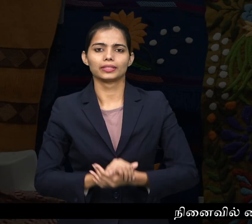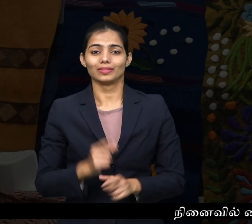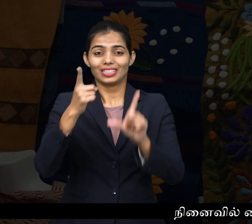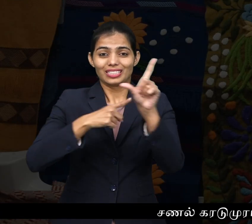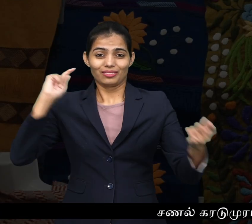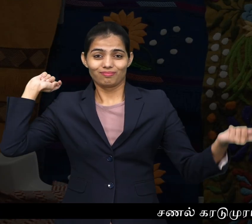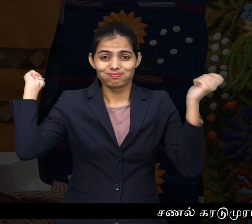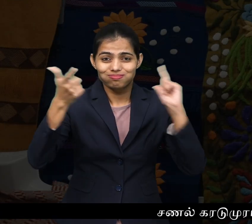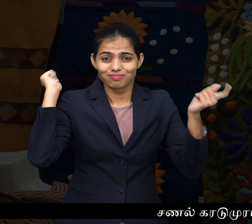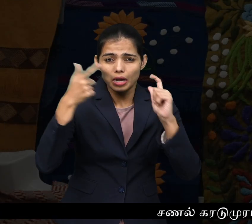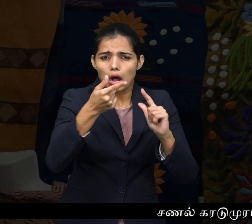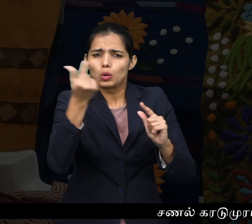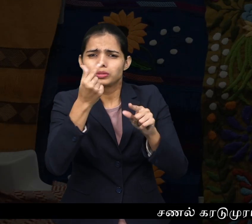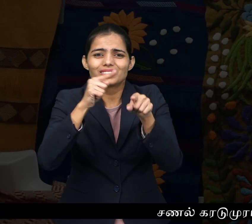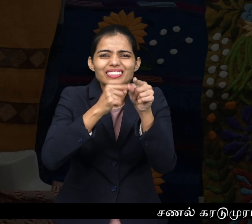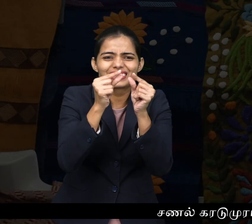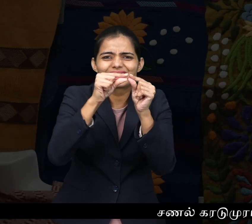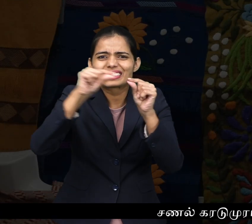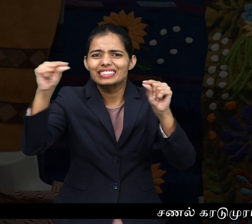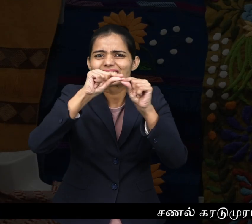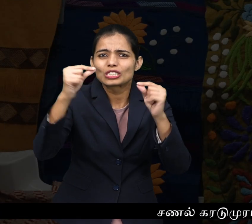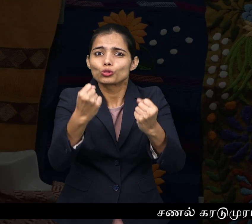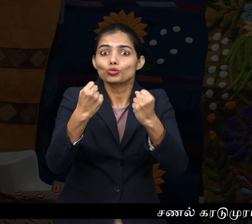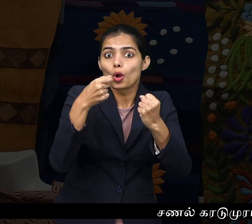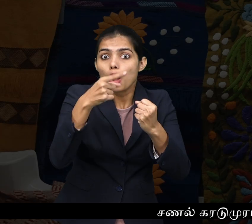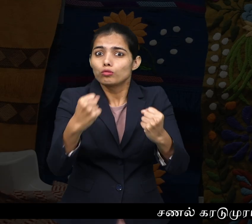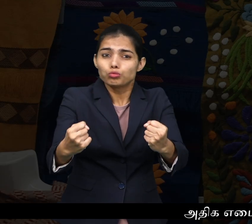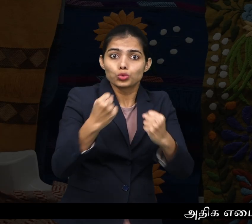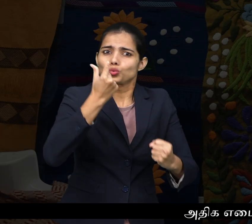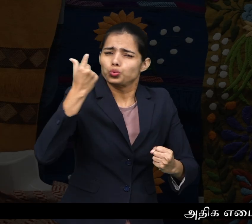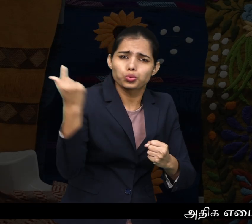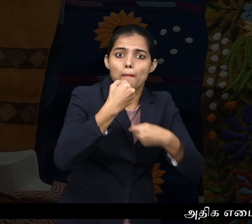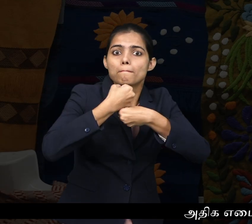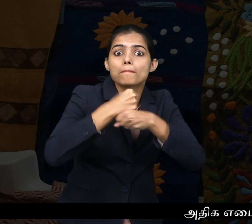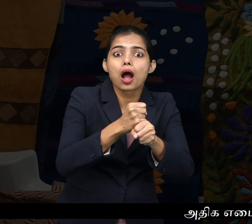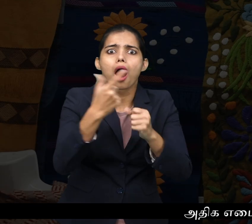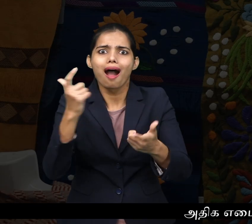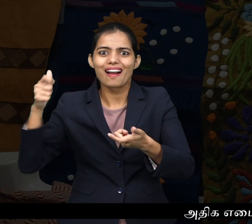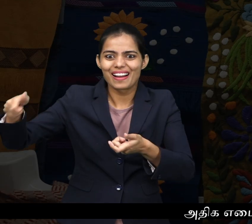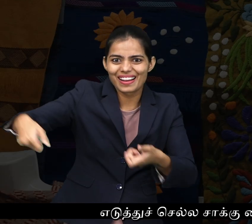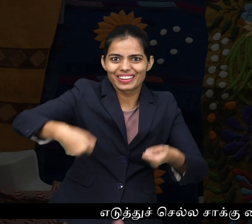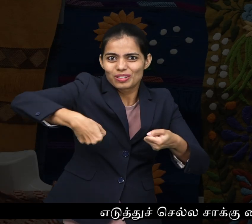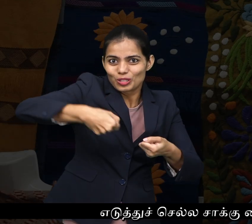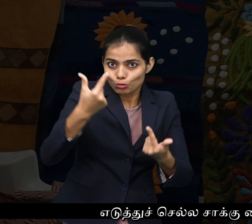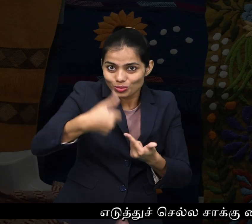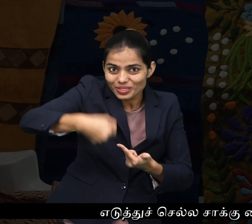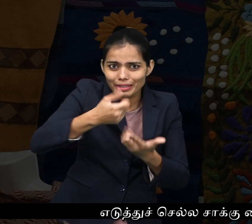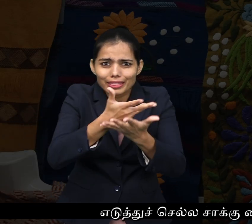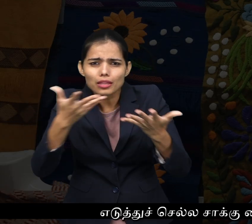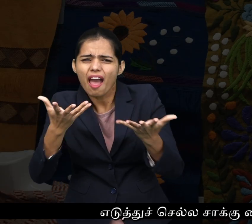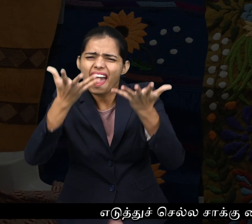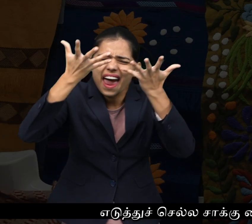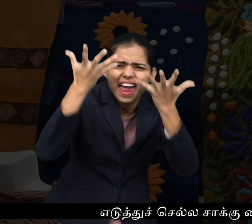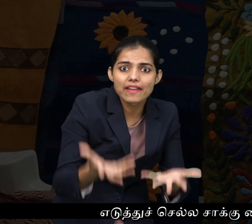கொள்ளுங்கள், சணல் கரடுமுரடான மற்றும் வலுவானது. அதிக எடையுள்ள பொருட்களை எடுத்து செல்ல